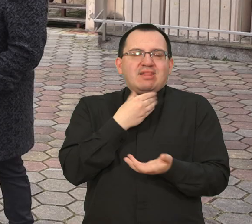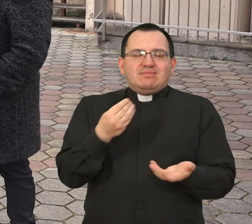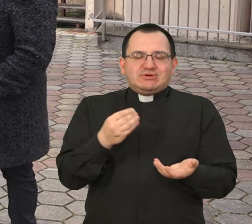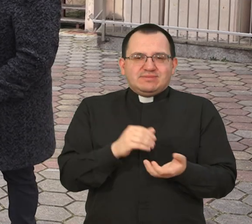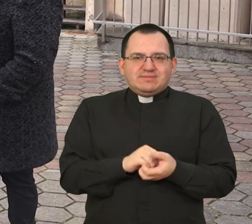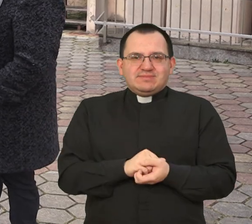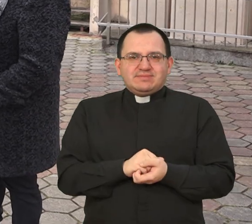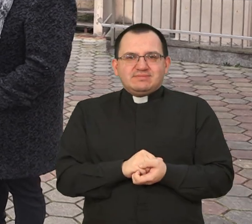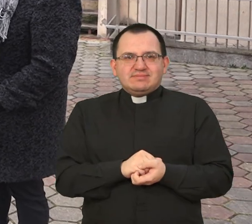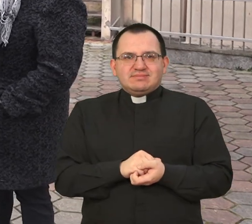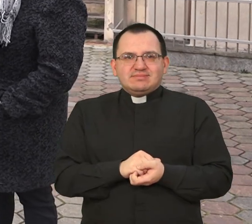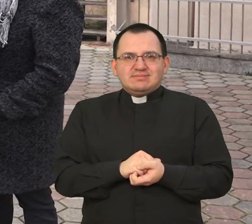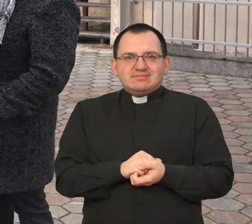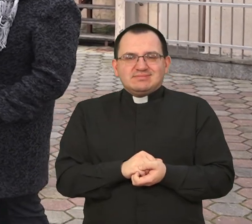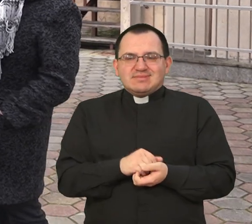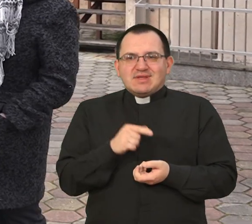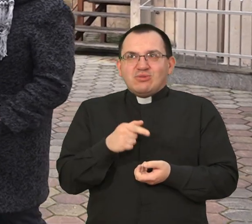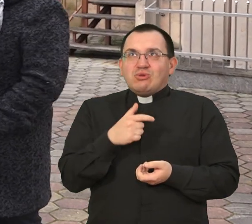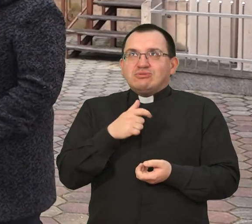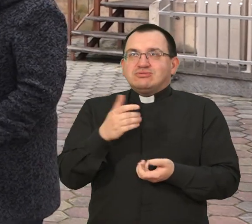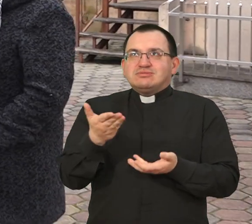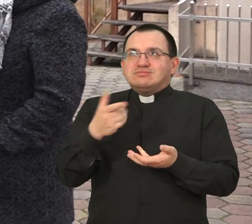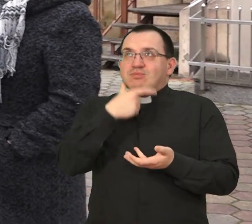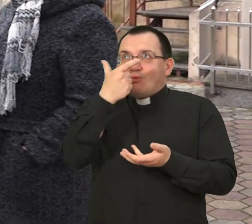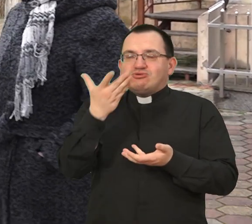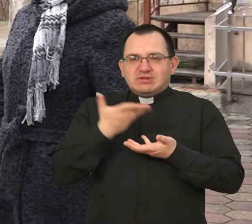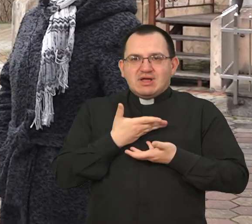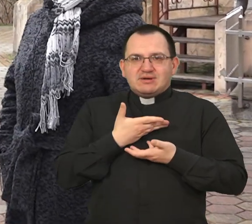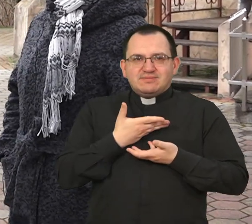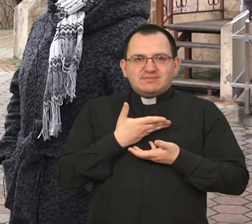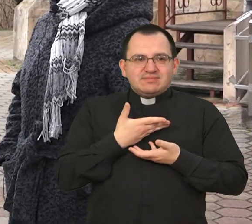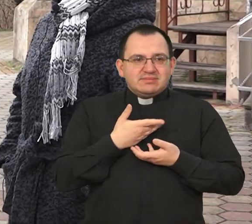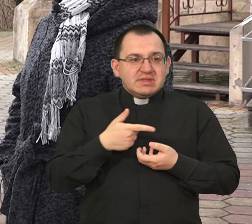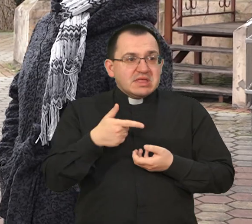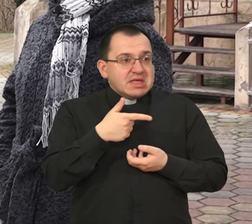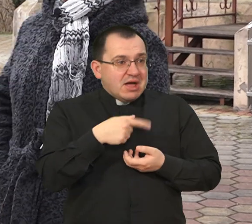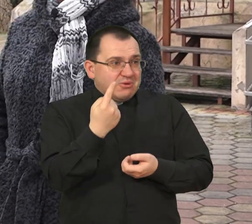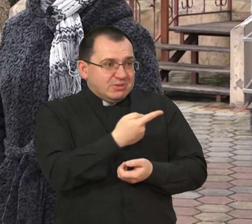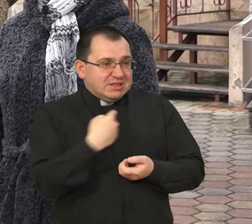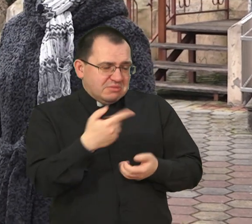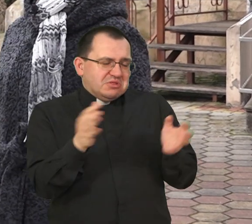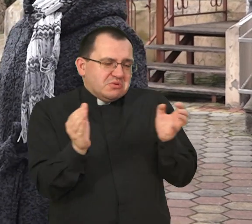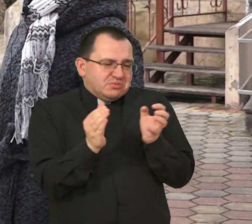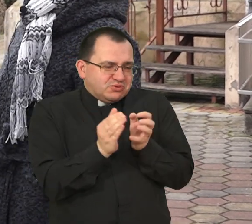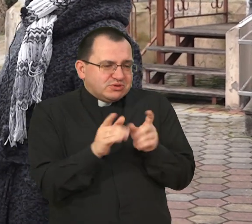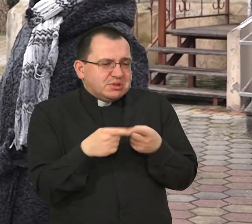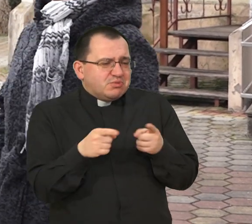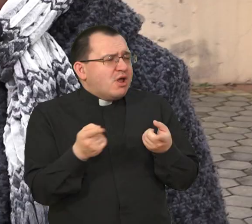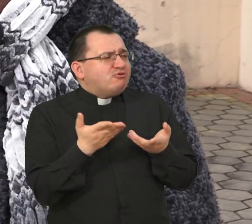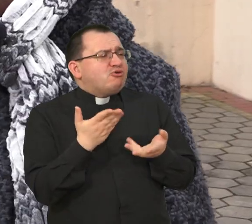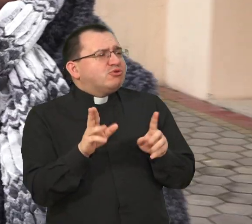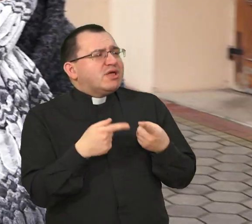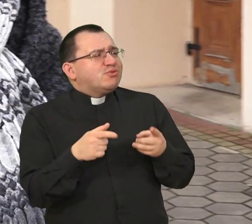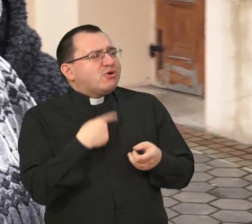najljepše. To je od Boga dano. Spomenuli ste okolinu, ali mi ćemo je suziti na vaše zboraše. Može, što bi oni rekli o